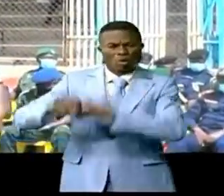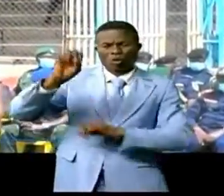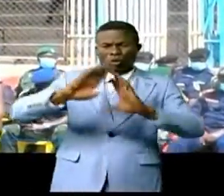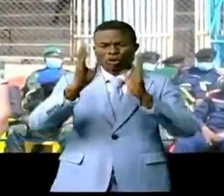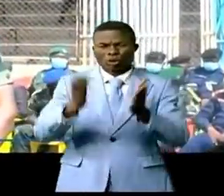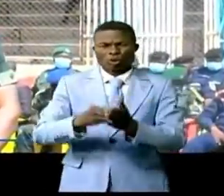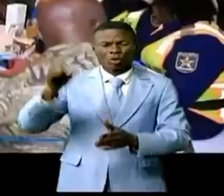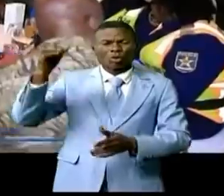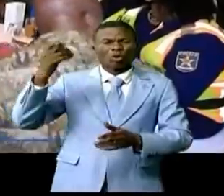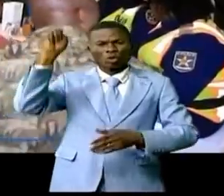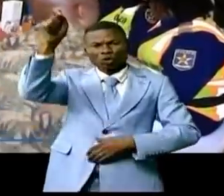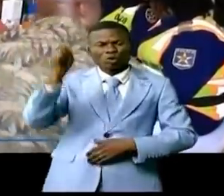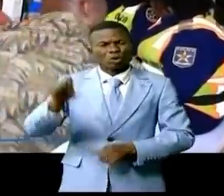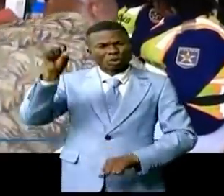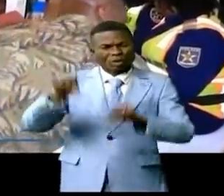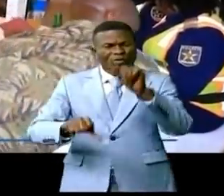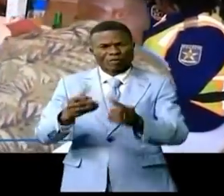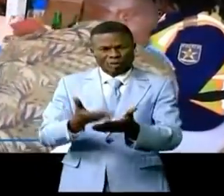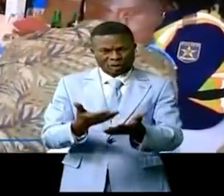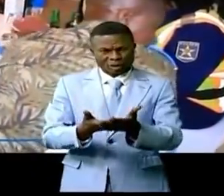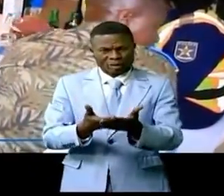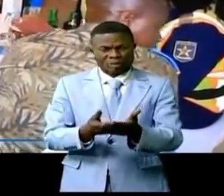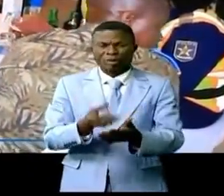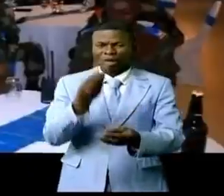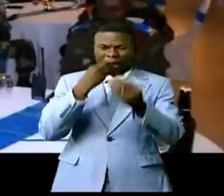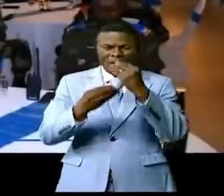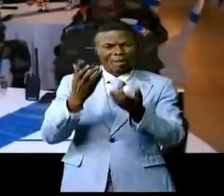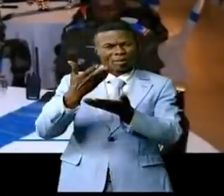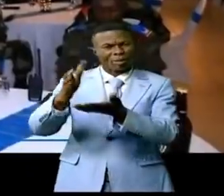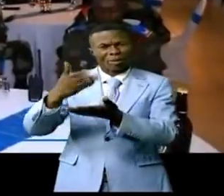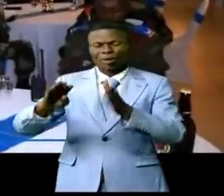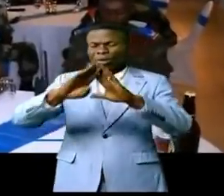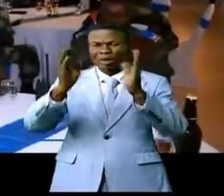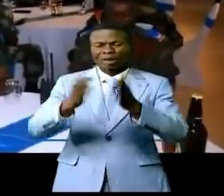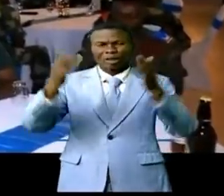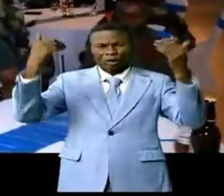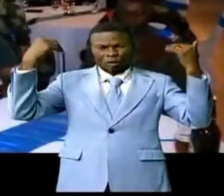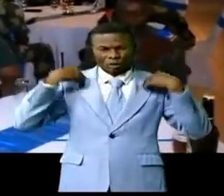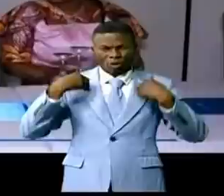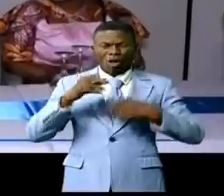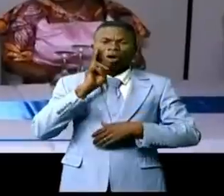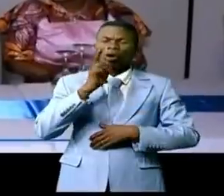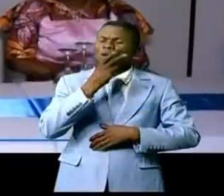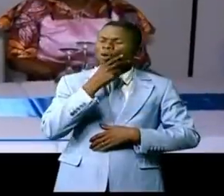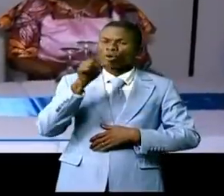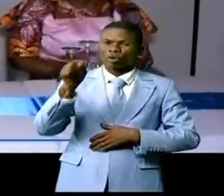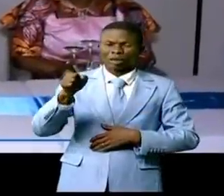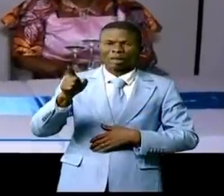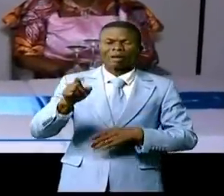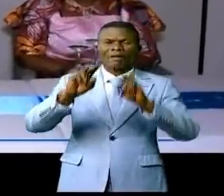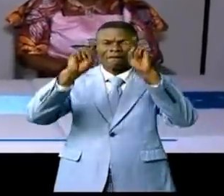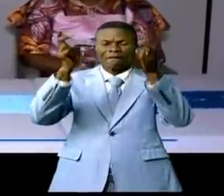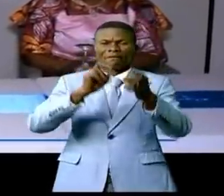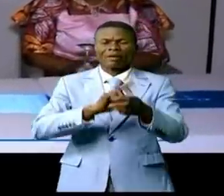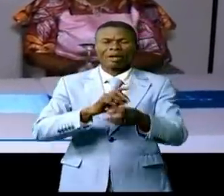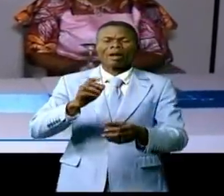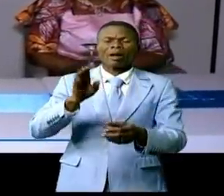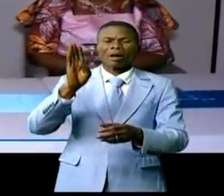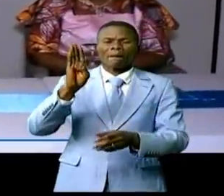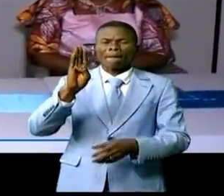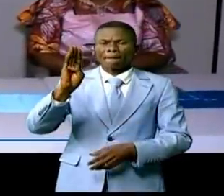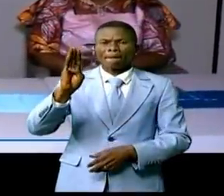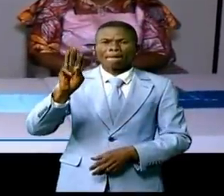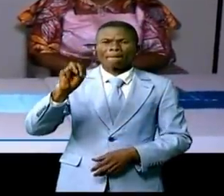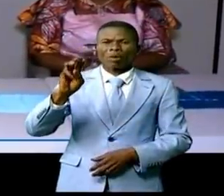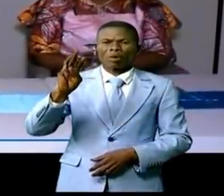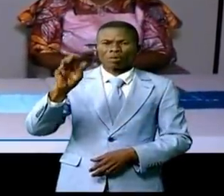hors-la-loi. Après la parade, un repas de corps a été offert à tous les officiers à l'hôtel Campi à Boma de la banlieue de Kolwezi par Madame